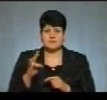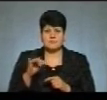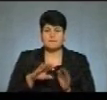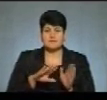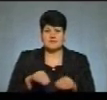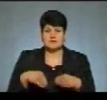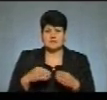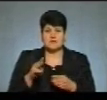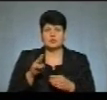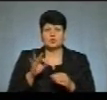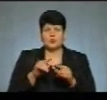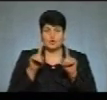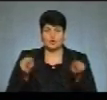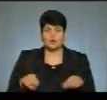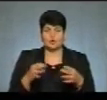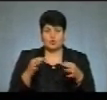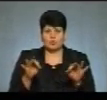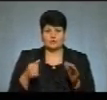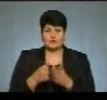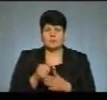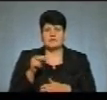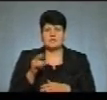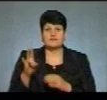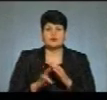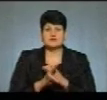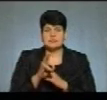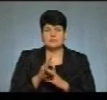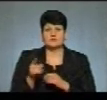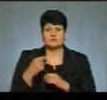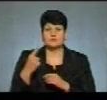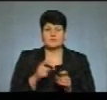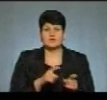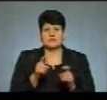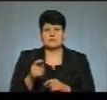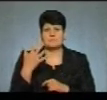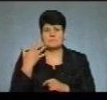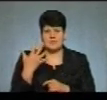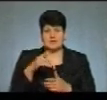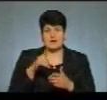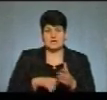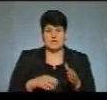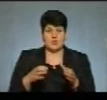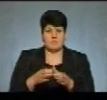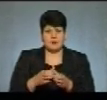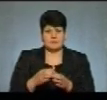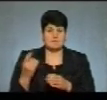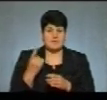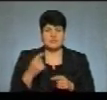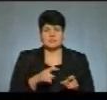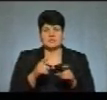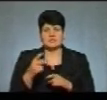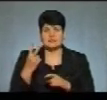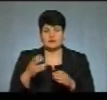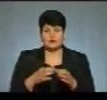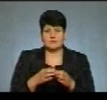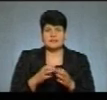надання Томосу до Православної церкви України з Російської церкви на Тернопільщині перейшли 5 релігійних громад. Першими перейшли 2 громади